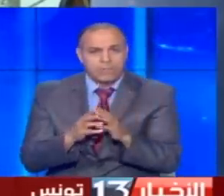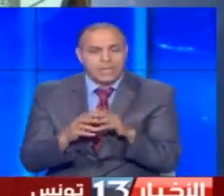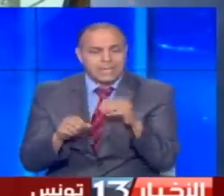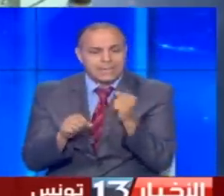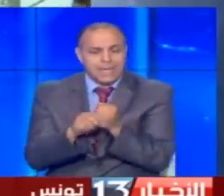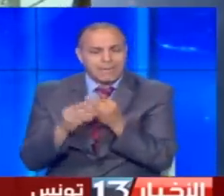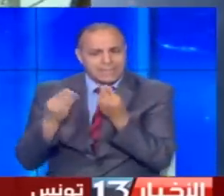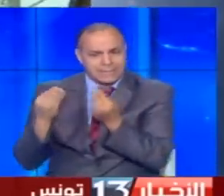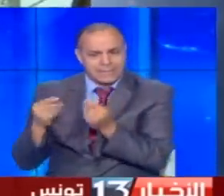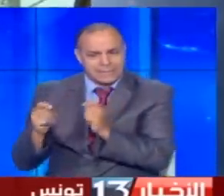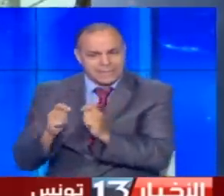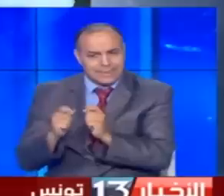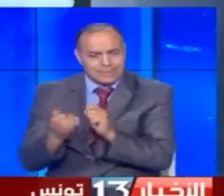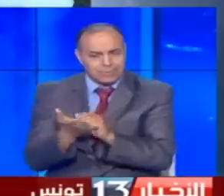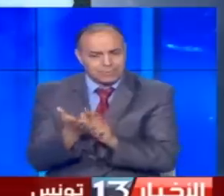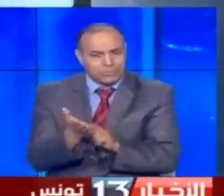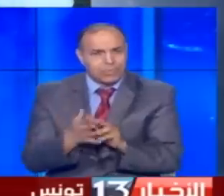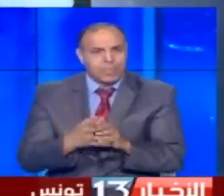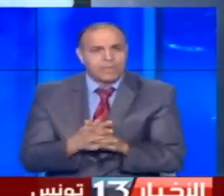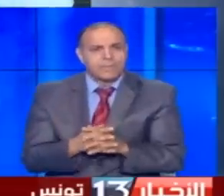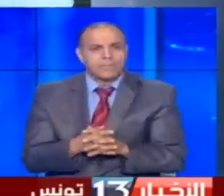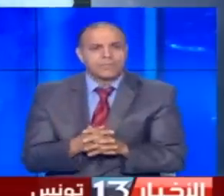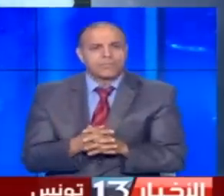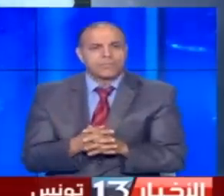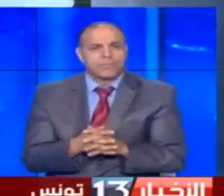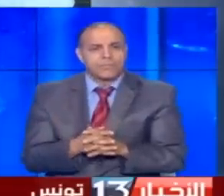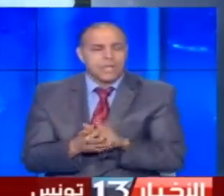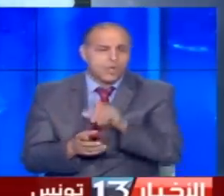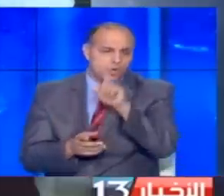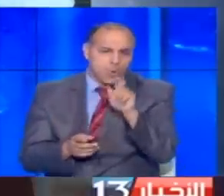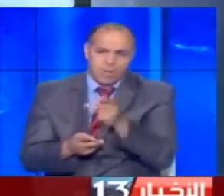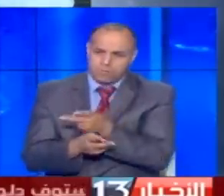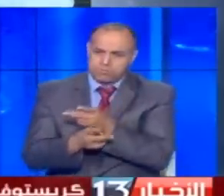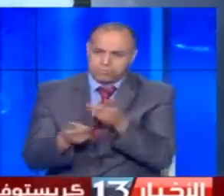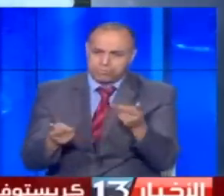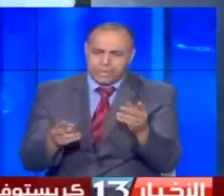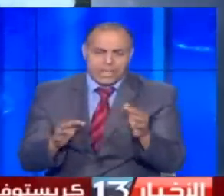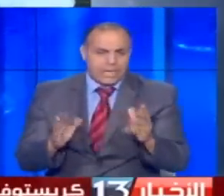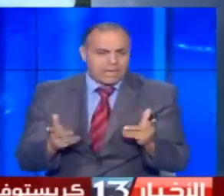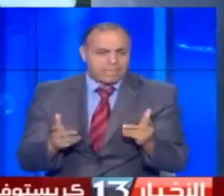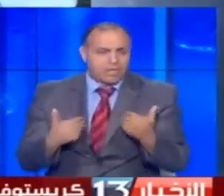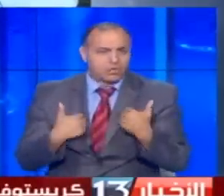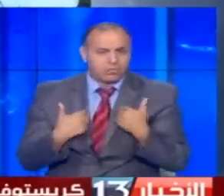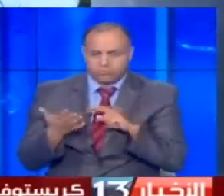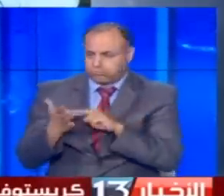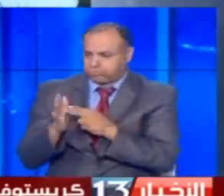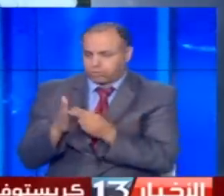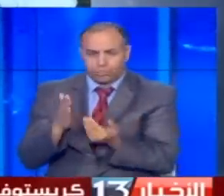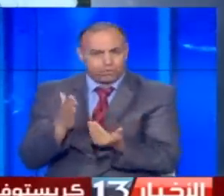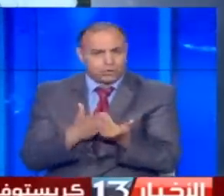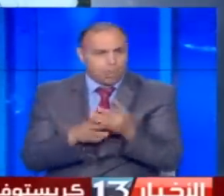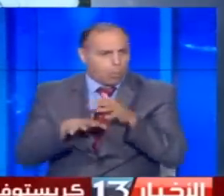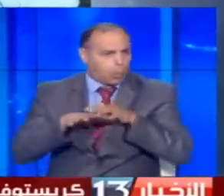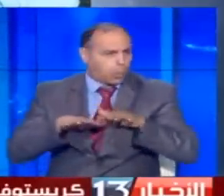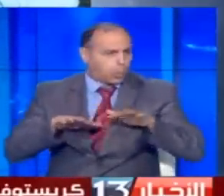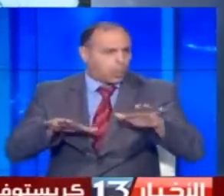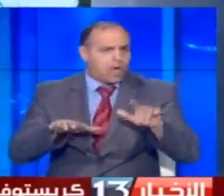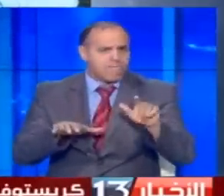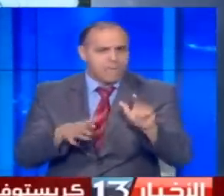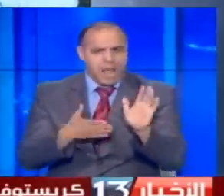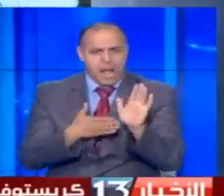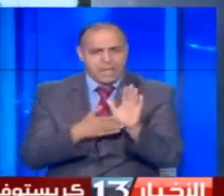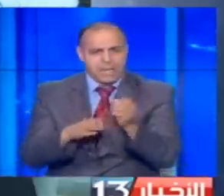للسياسات في تطبيق السؤال المطروح اليوم وكيف يمكن في بلد التكنولوجيا الحديثه المنتشره ان نقدم